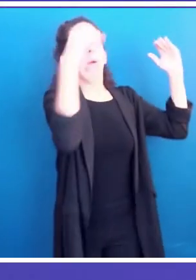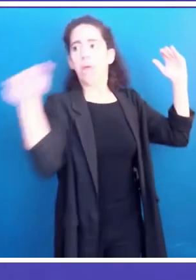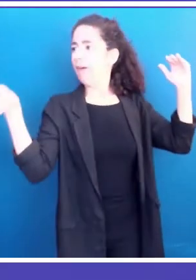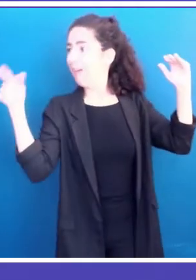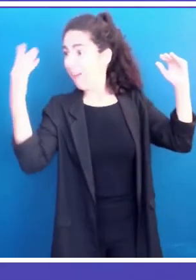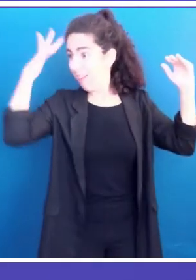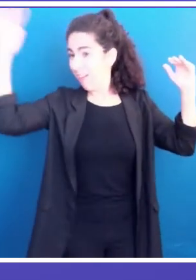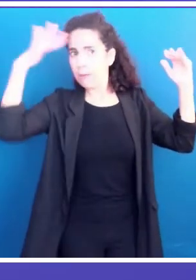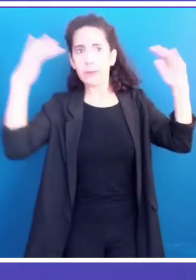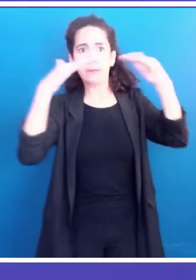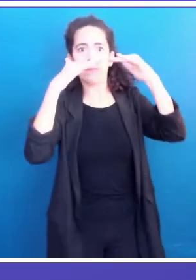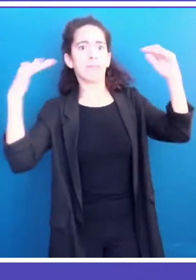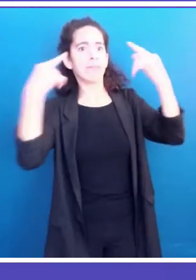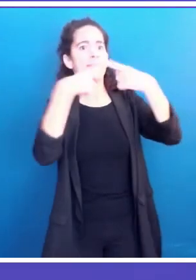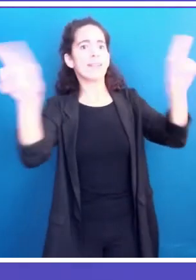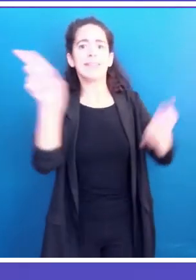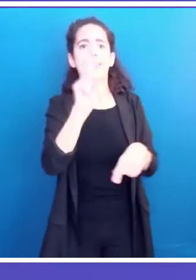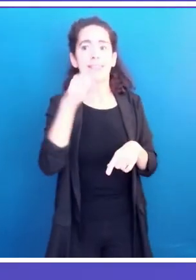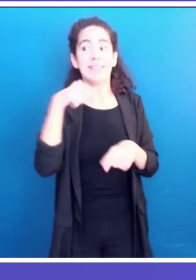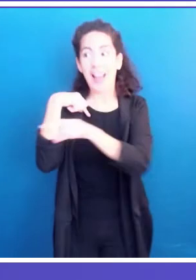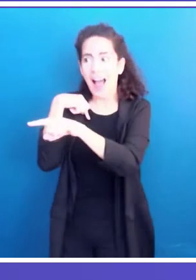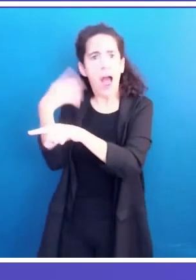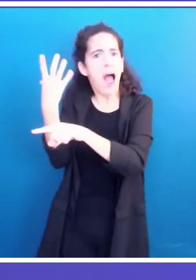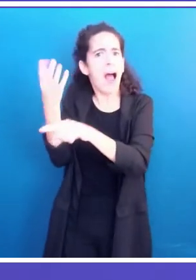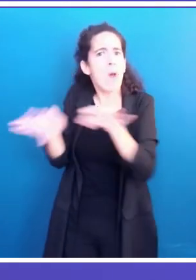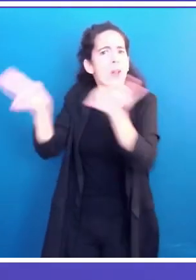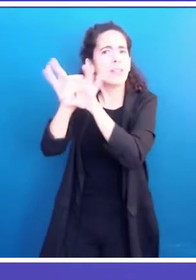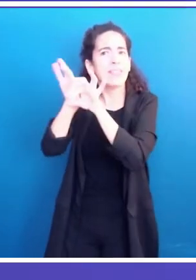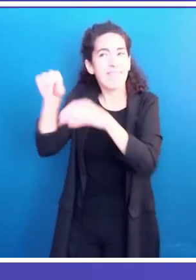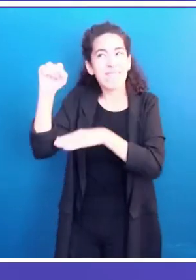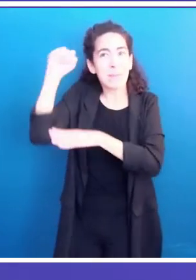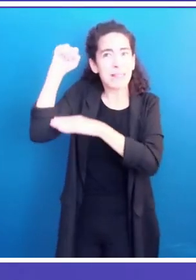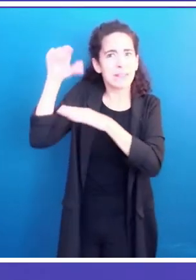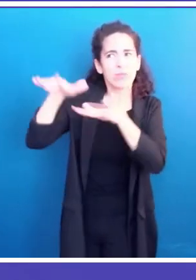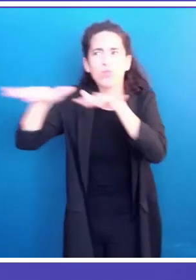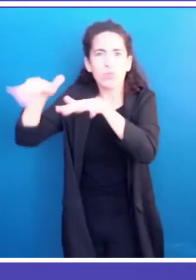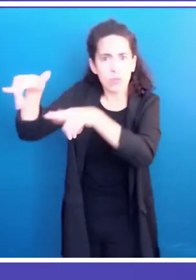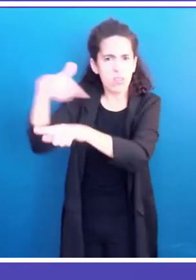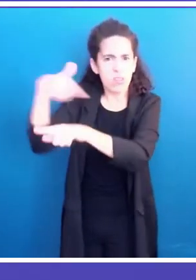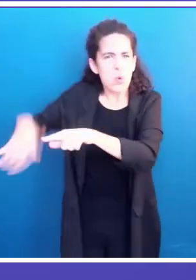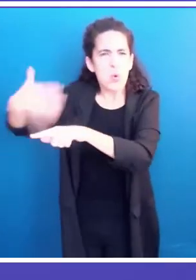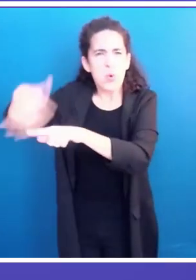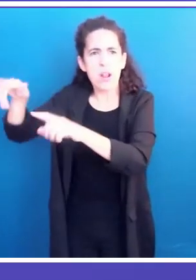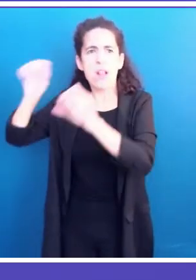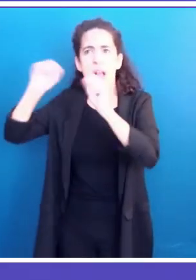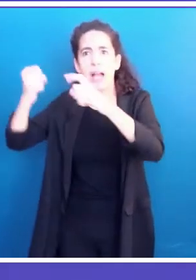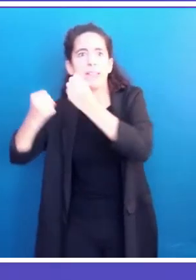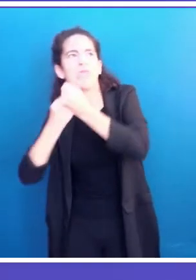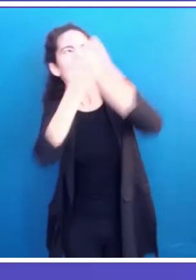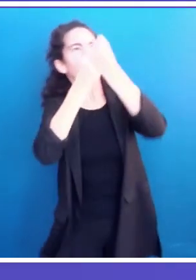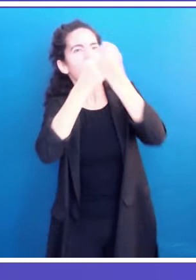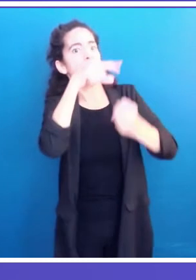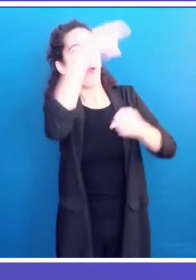مرتبطة بتاتا بالجانب السياسي، لذلك لابد من أن نؤمن هذه الروابط والعلاقات من أجل أن